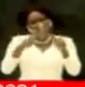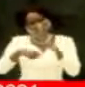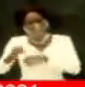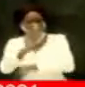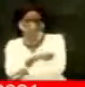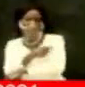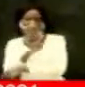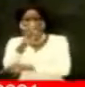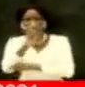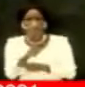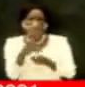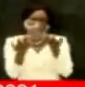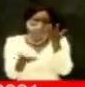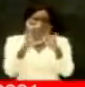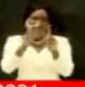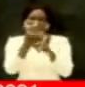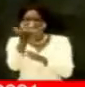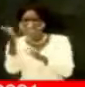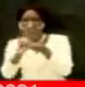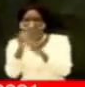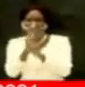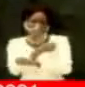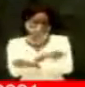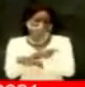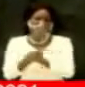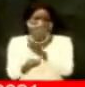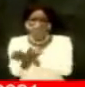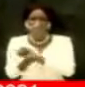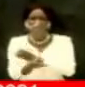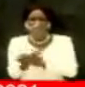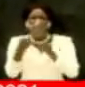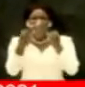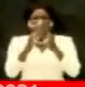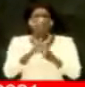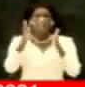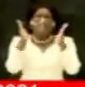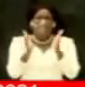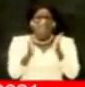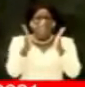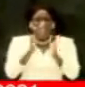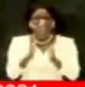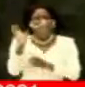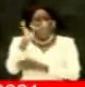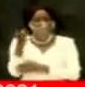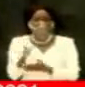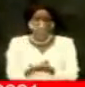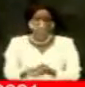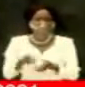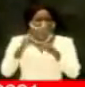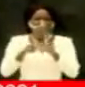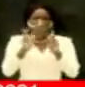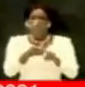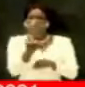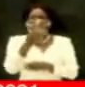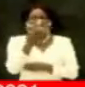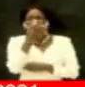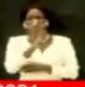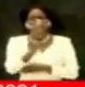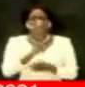tafikire anzathawaza umoyo a science kuti ndithu alipase information yoyenera komano asakunamizeni mwina aliyense a Malawi